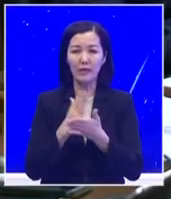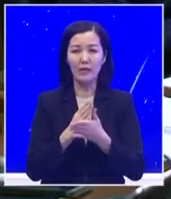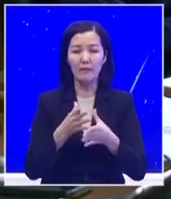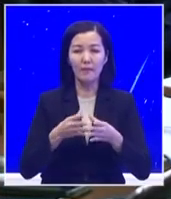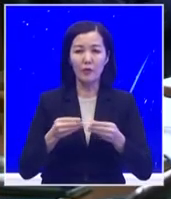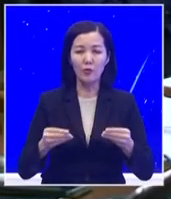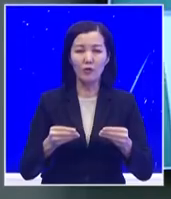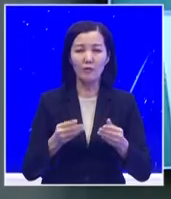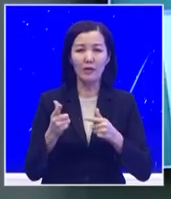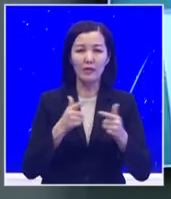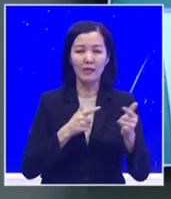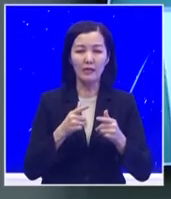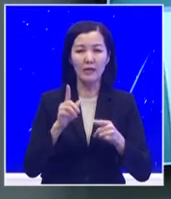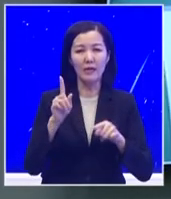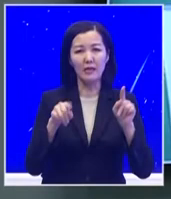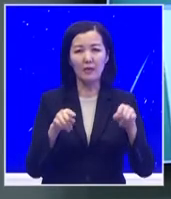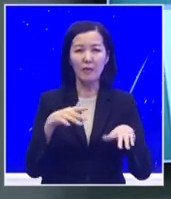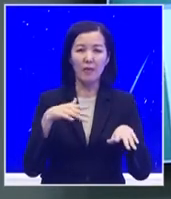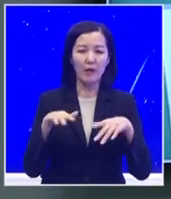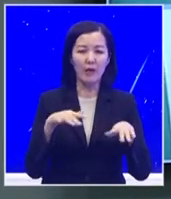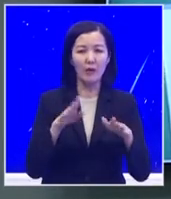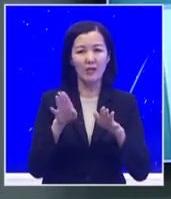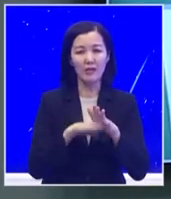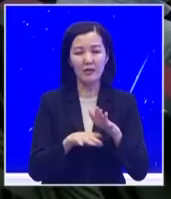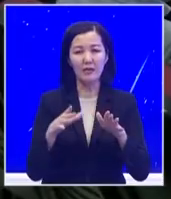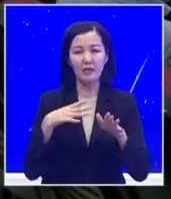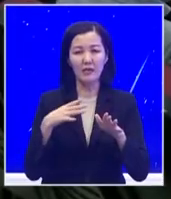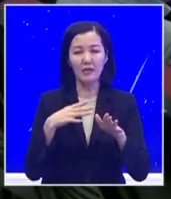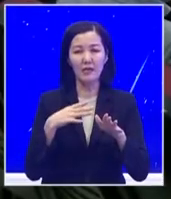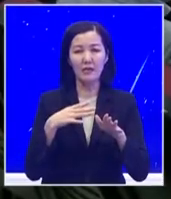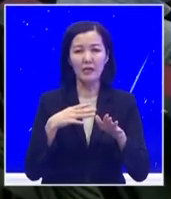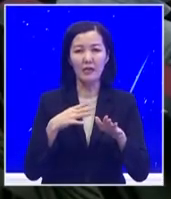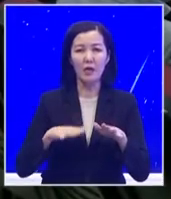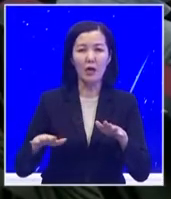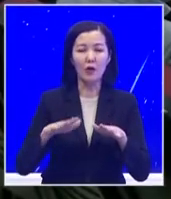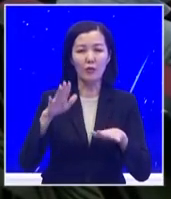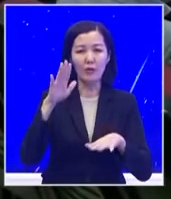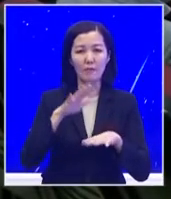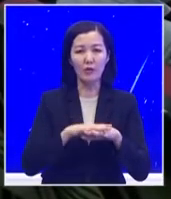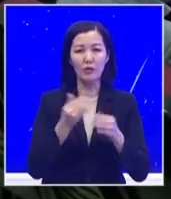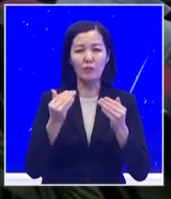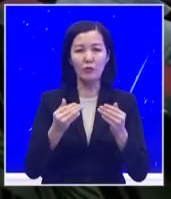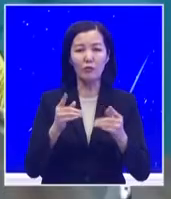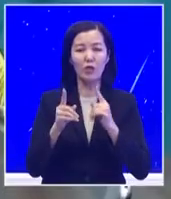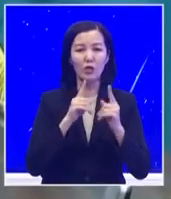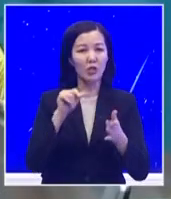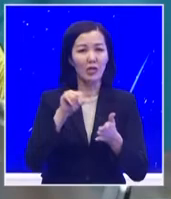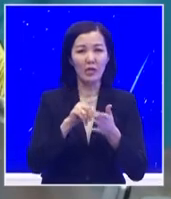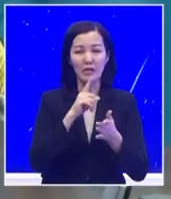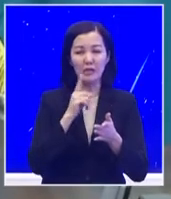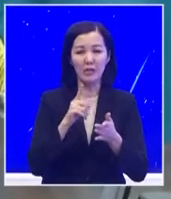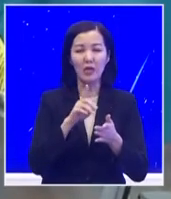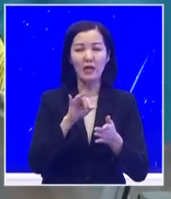тасқын кезіне әзірлік кейбір аудандарда баяу. Салғырттық танытқан аудан басшылары бүгінгі жиынға да қатыспады. Талғар,